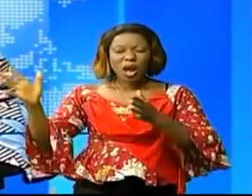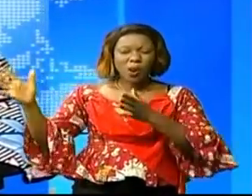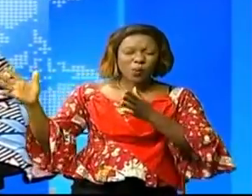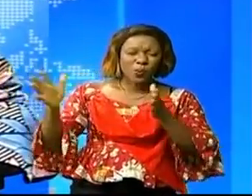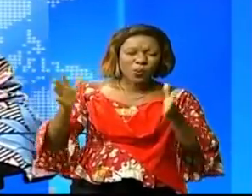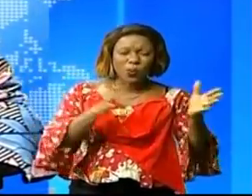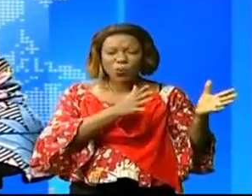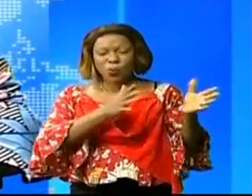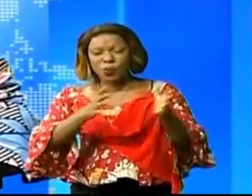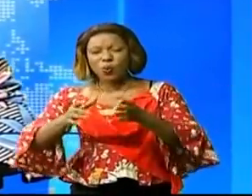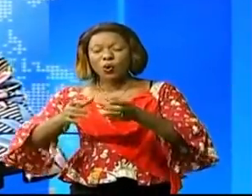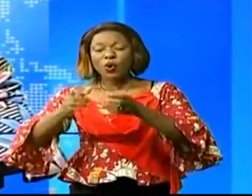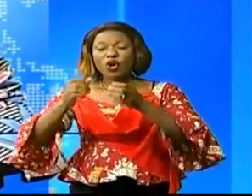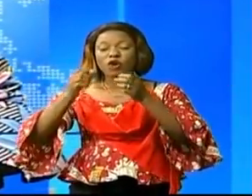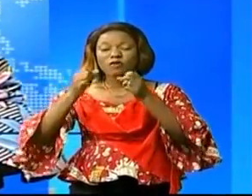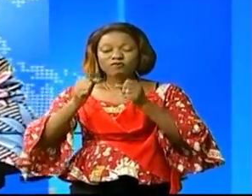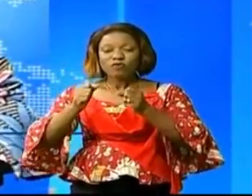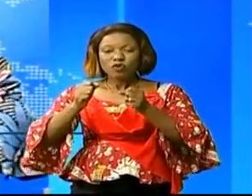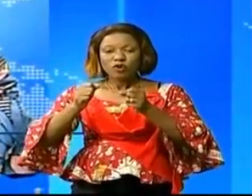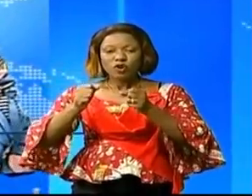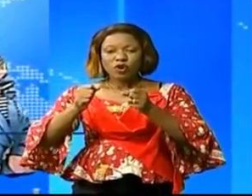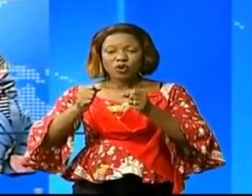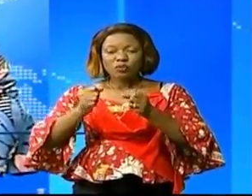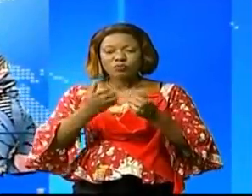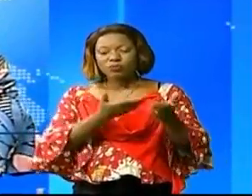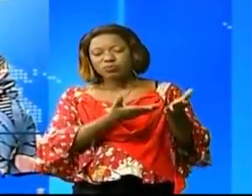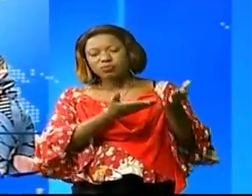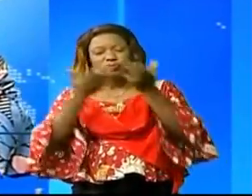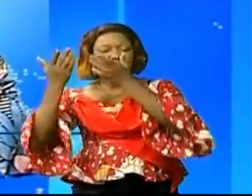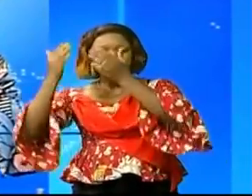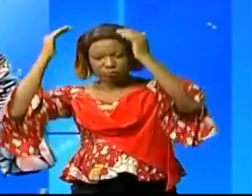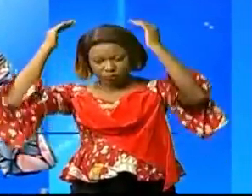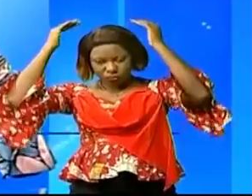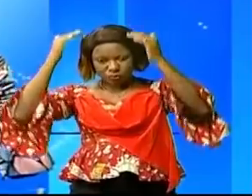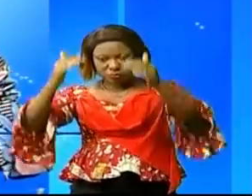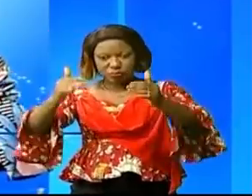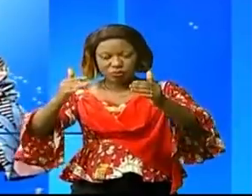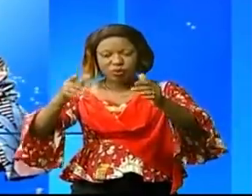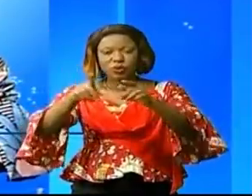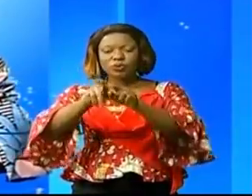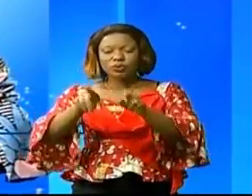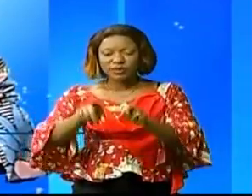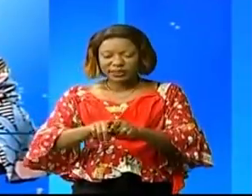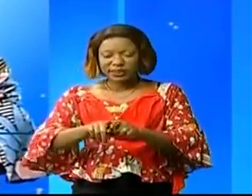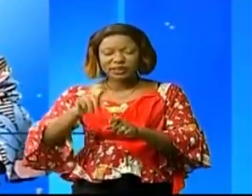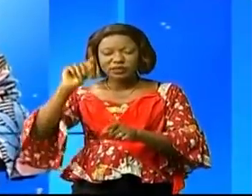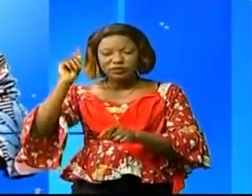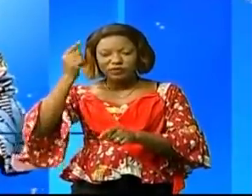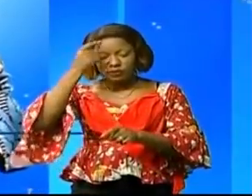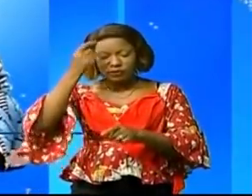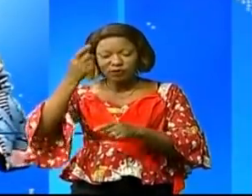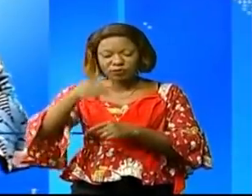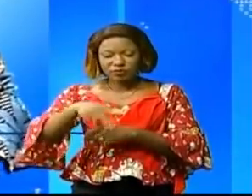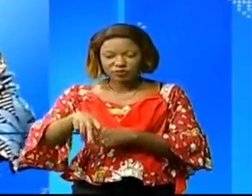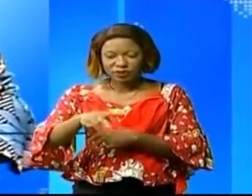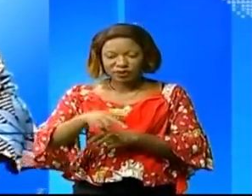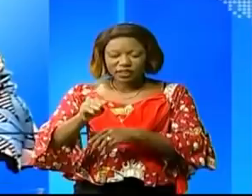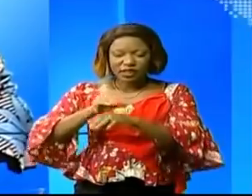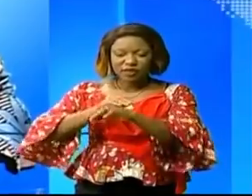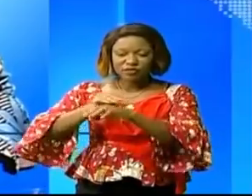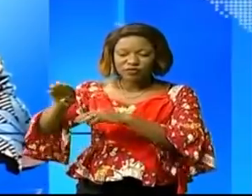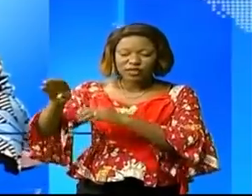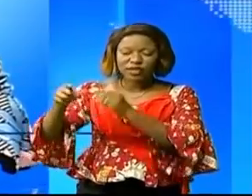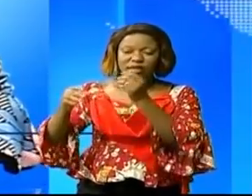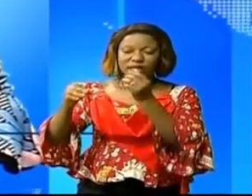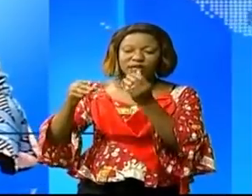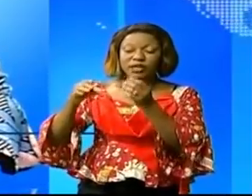la toiture de cette infrastructure sanitaire. Le gouvernement provincial a dépêché ainsi le commissaire aux